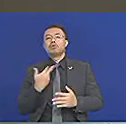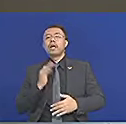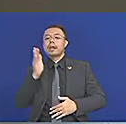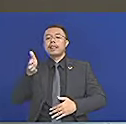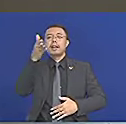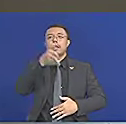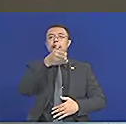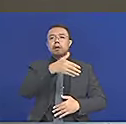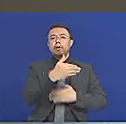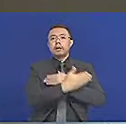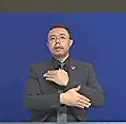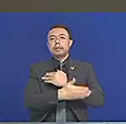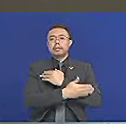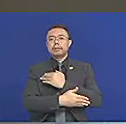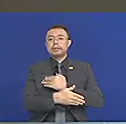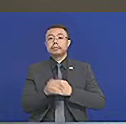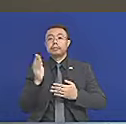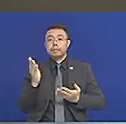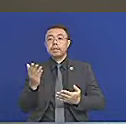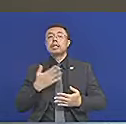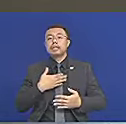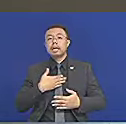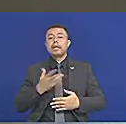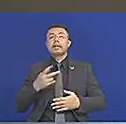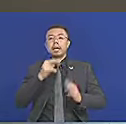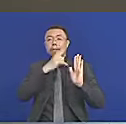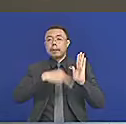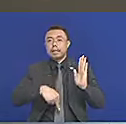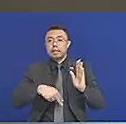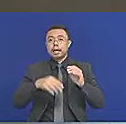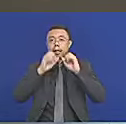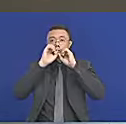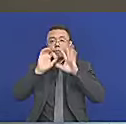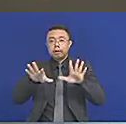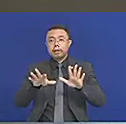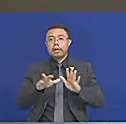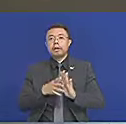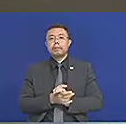negara-negara tersebut, saya juga membaca berita.